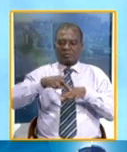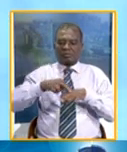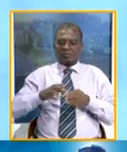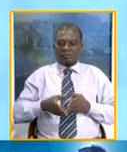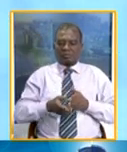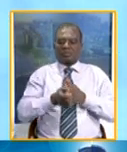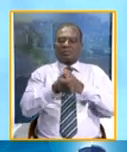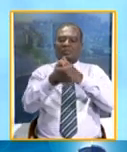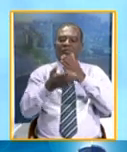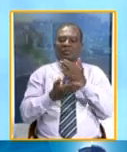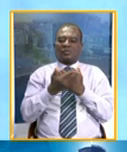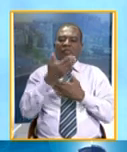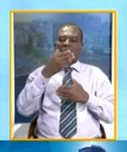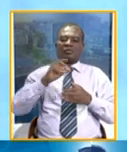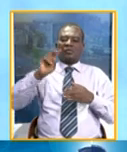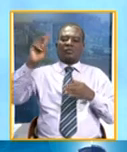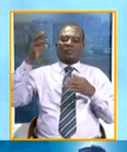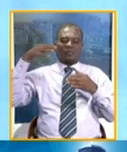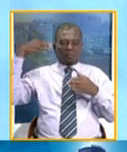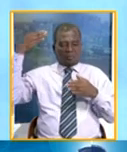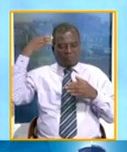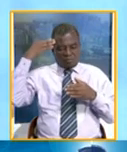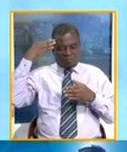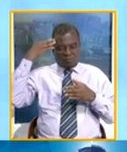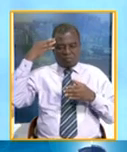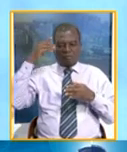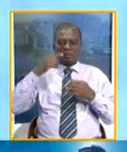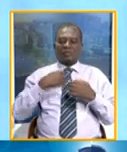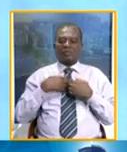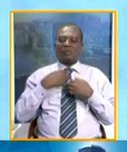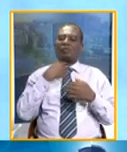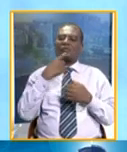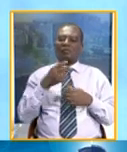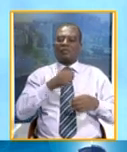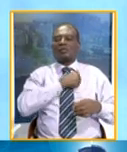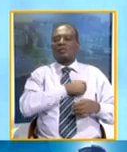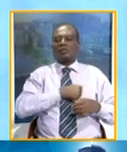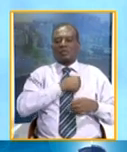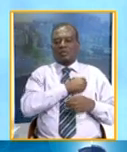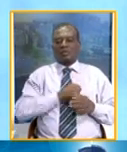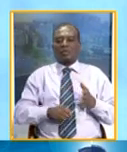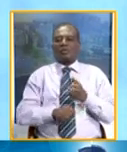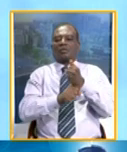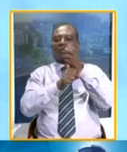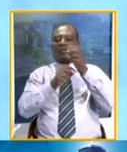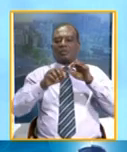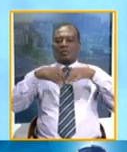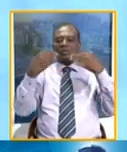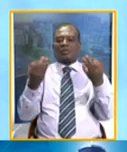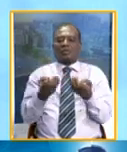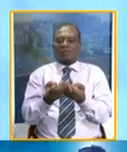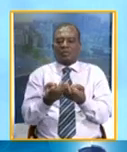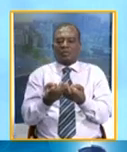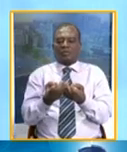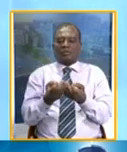conduite par le Premier ministre intérimaire Patrick Hachi, a exprimé sa compassion et son soutien à la famille